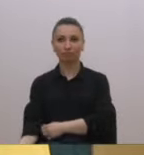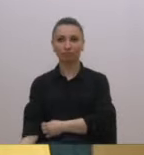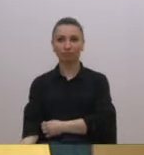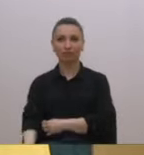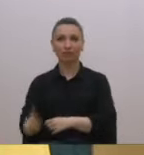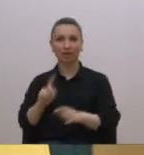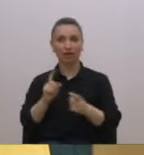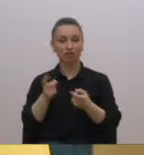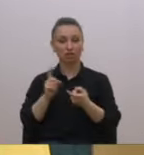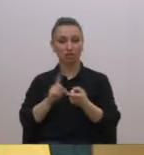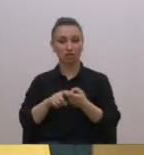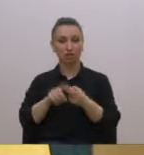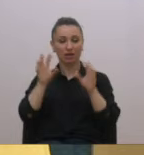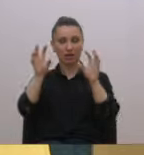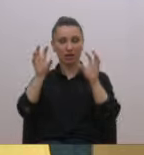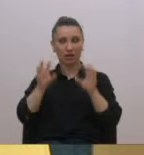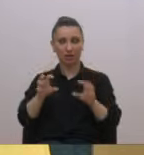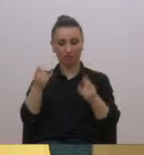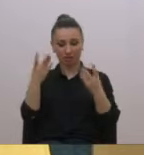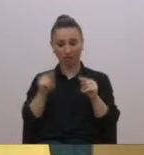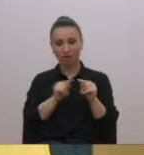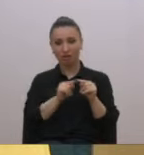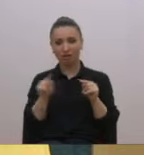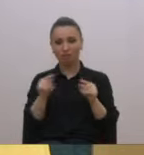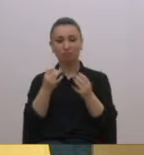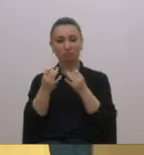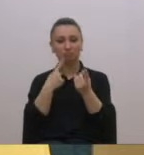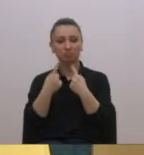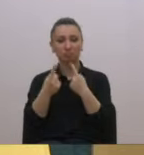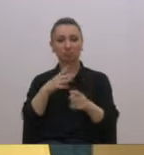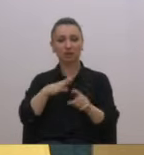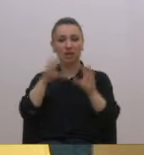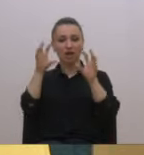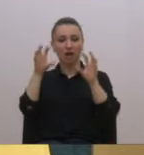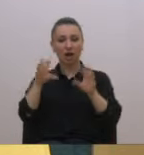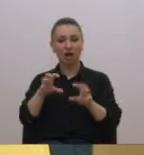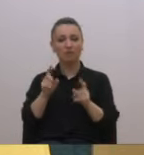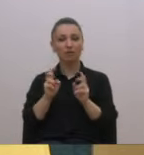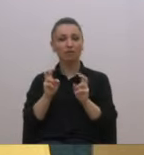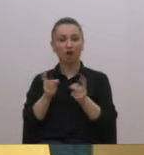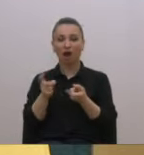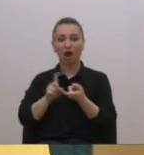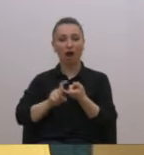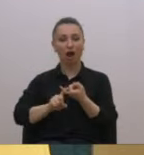კანონს, მთელი დღე თქვენ მთელი ეს დღეები ლაპარაკობთ, რომ ეს კანონი არ შეეხება